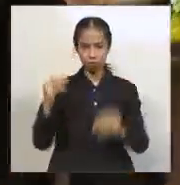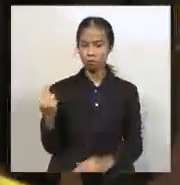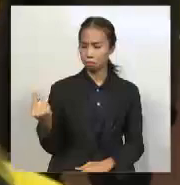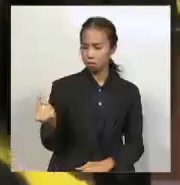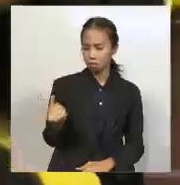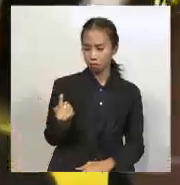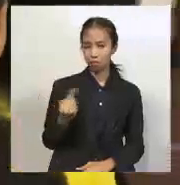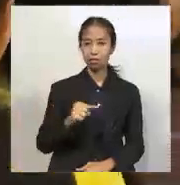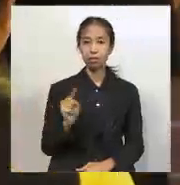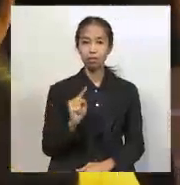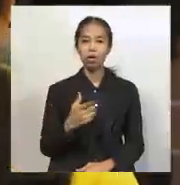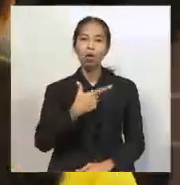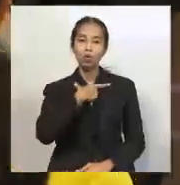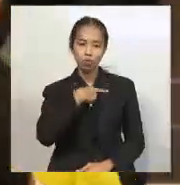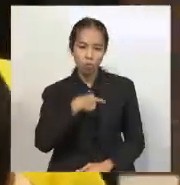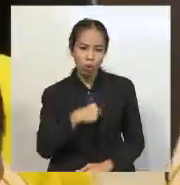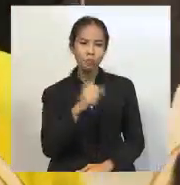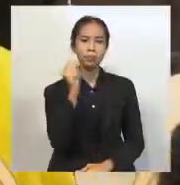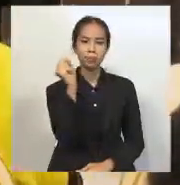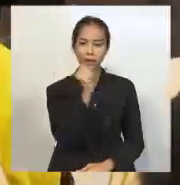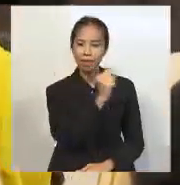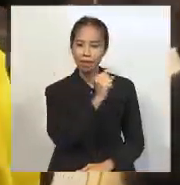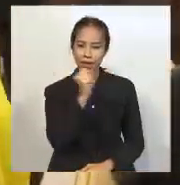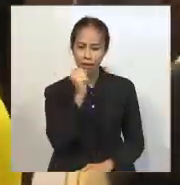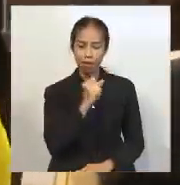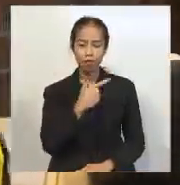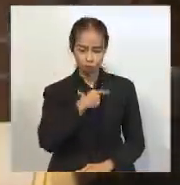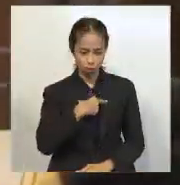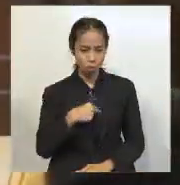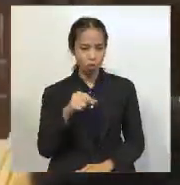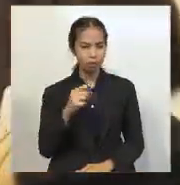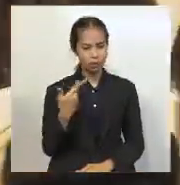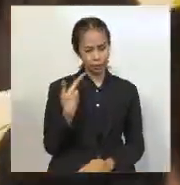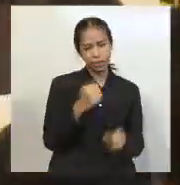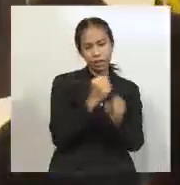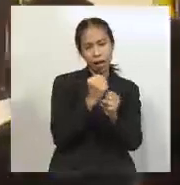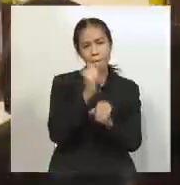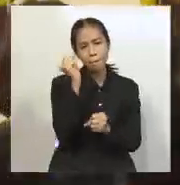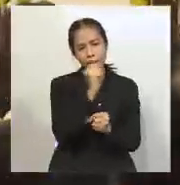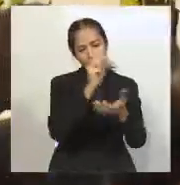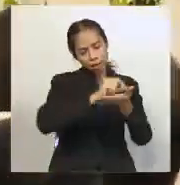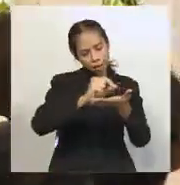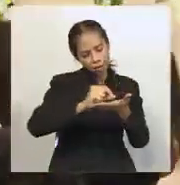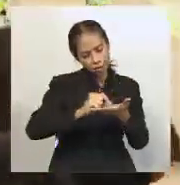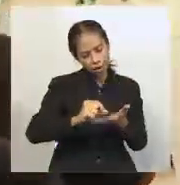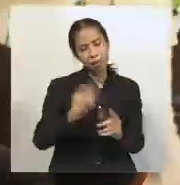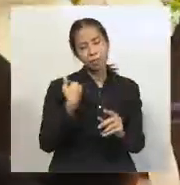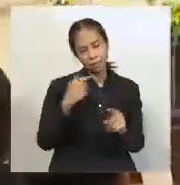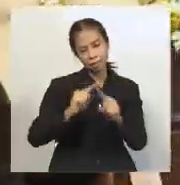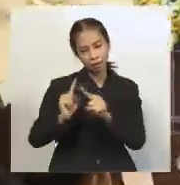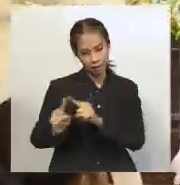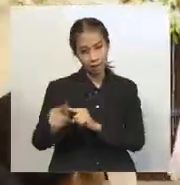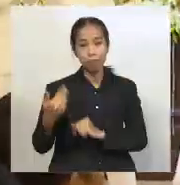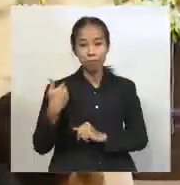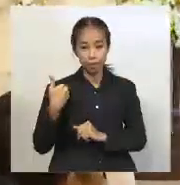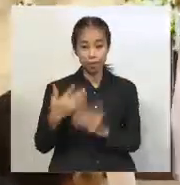นะคะที่ชื่นชอบการร้องเพลงการแต่งเพลงนะคะออกมาหลายซิงเกิลแล้วด้วยถือว่าบทเพ